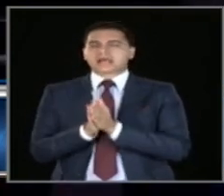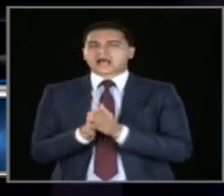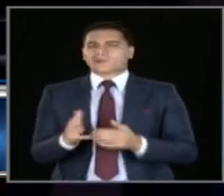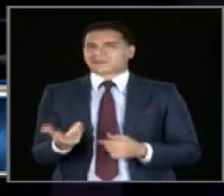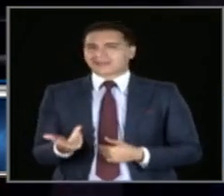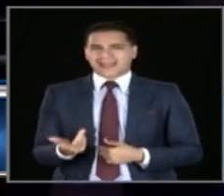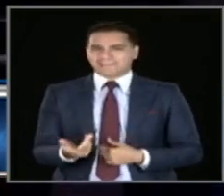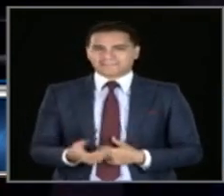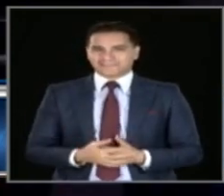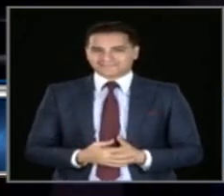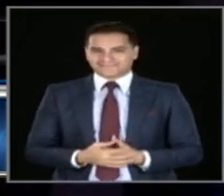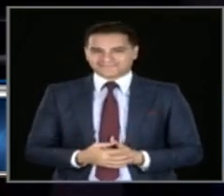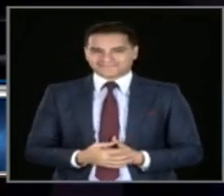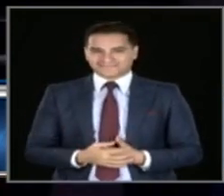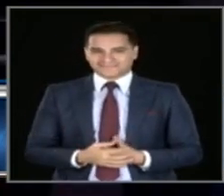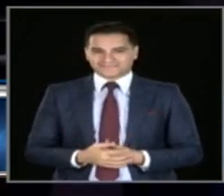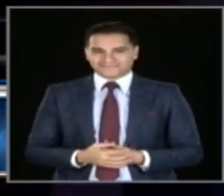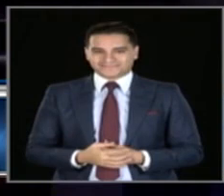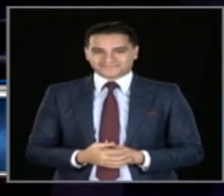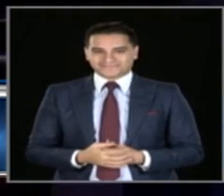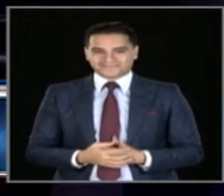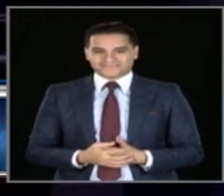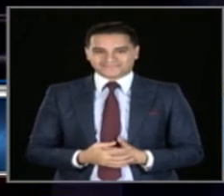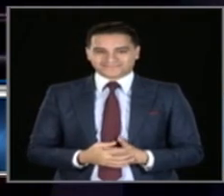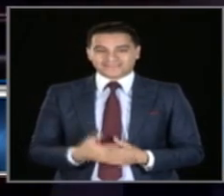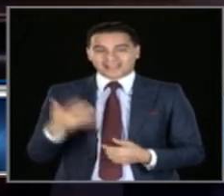5 × 20 − 2 × 14 يساوي كام؟